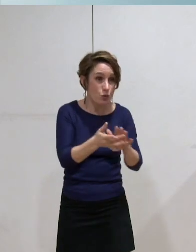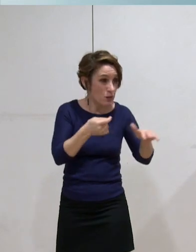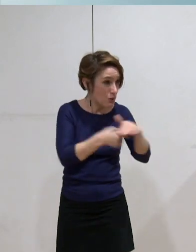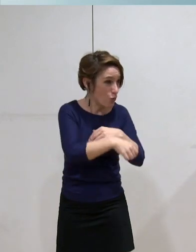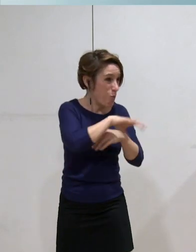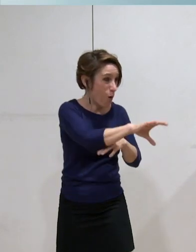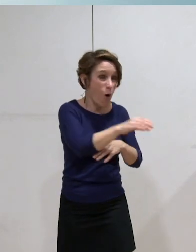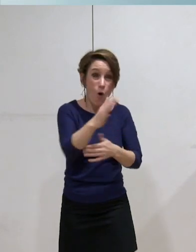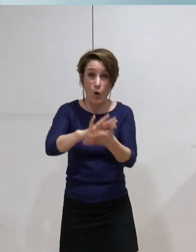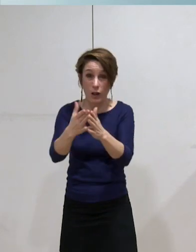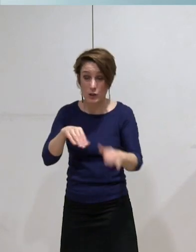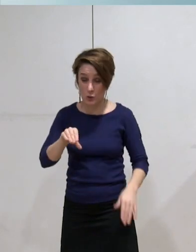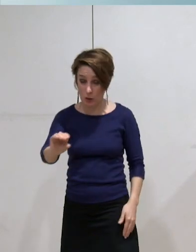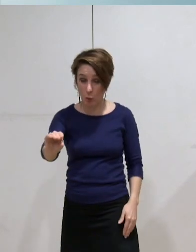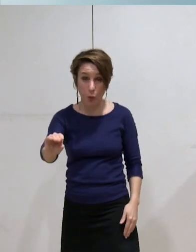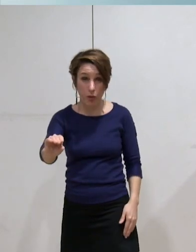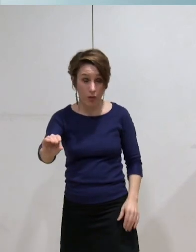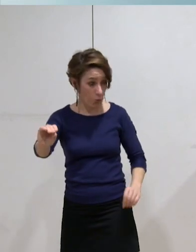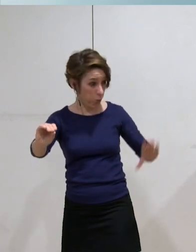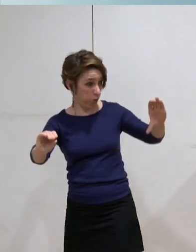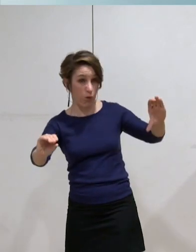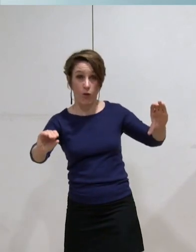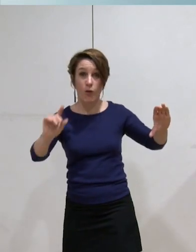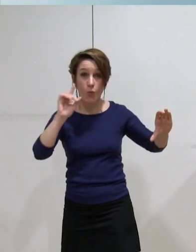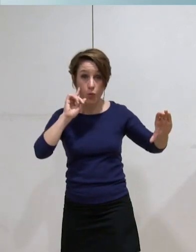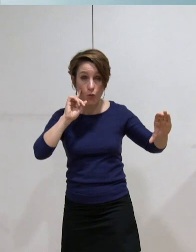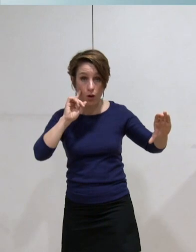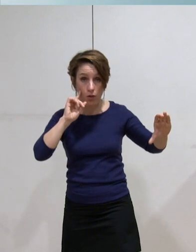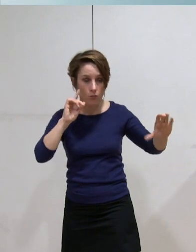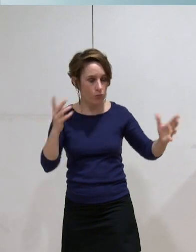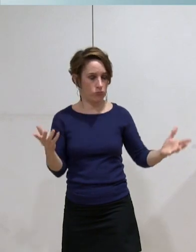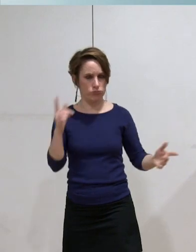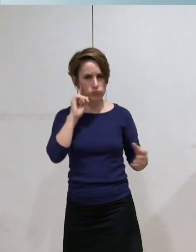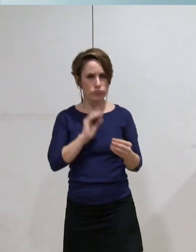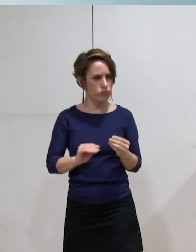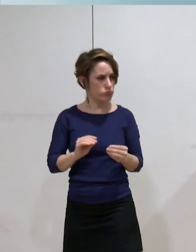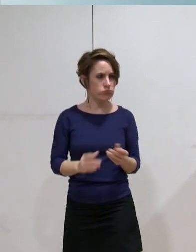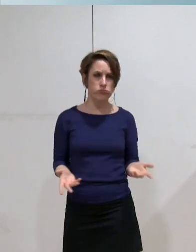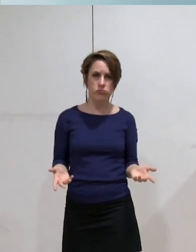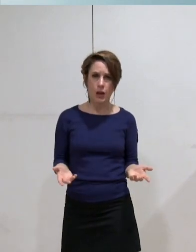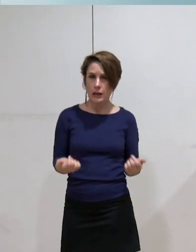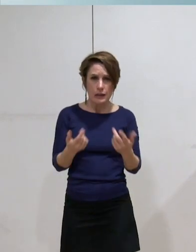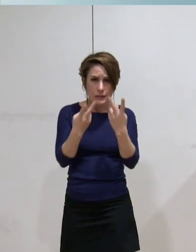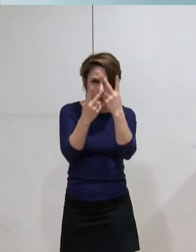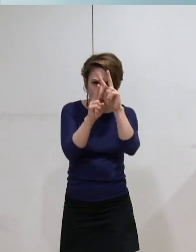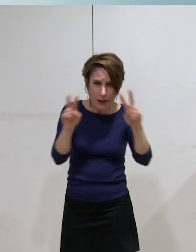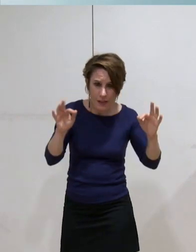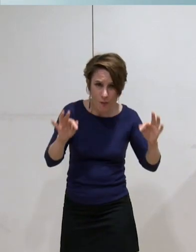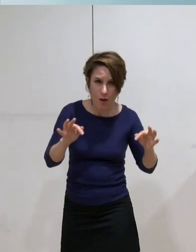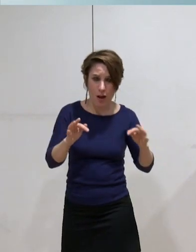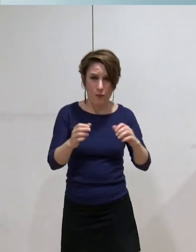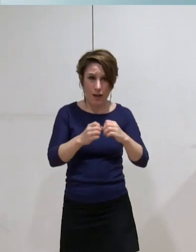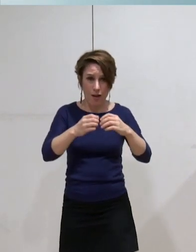association telle autre association avait tel autre montant ça n'était ni corrélé à l'ampleur du projet